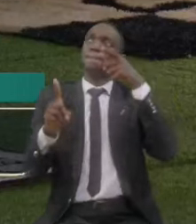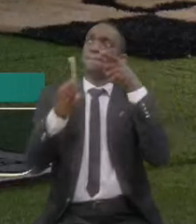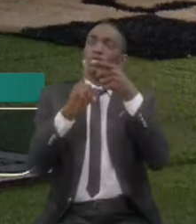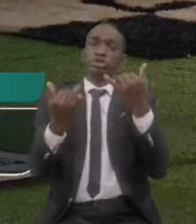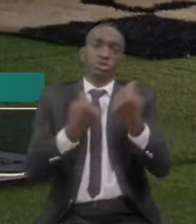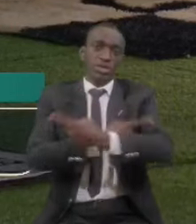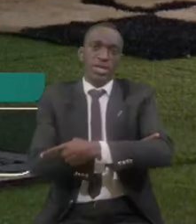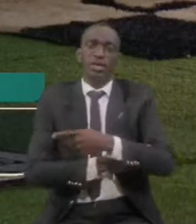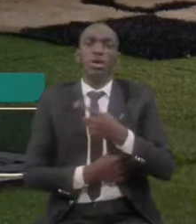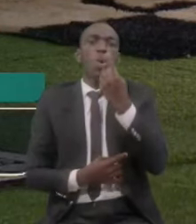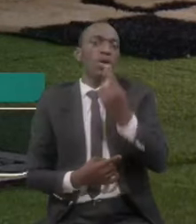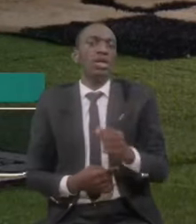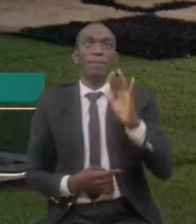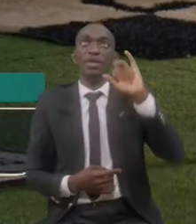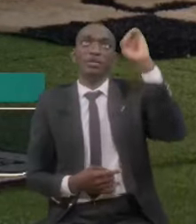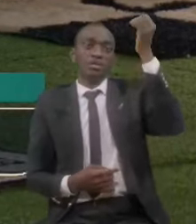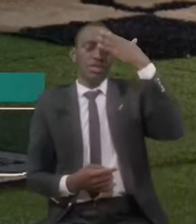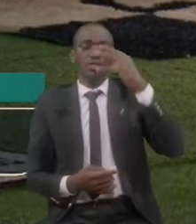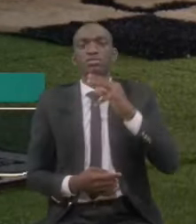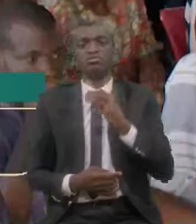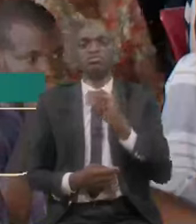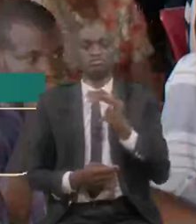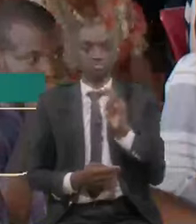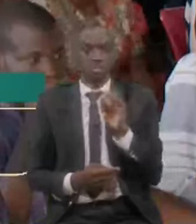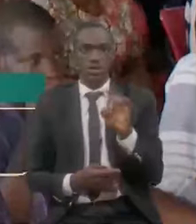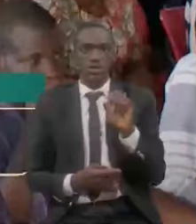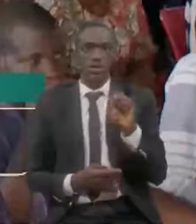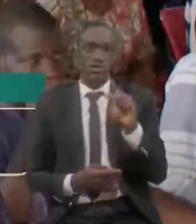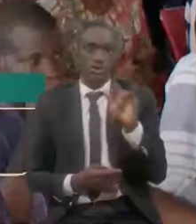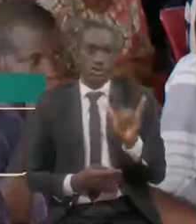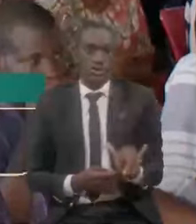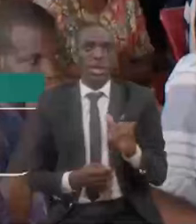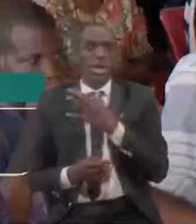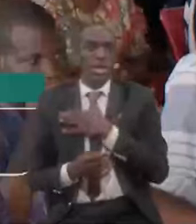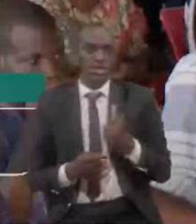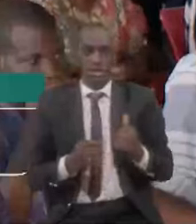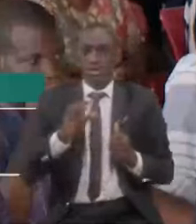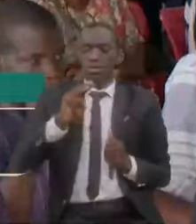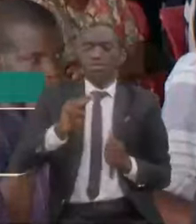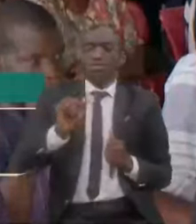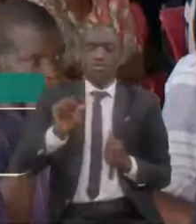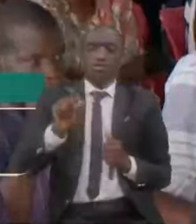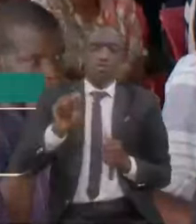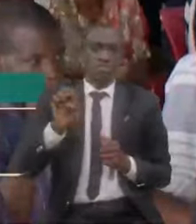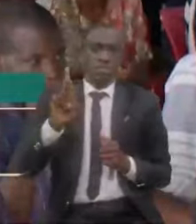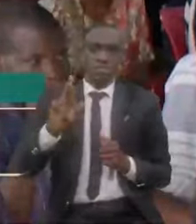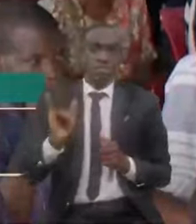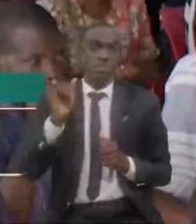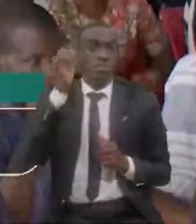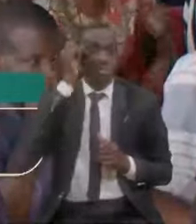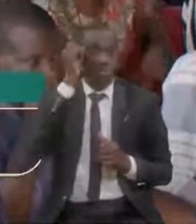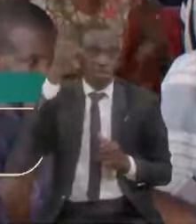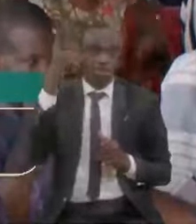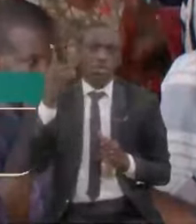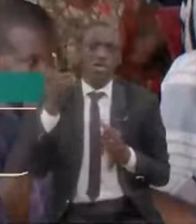Tout ce qu'il devait faire comme un athlète, c'est avoir la maîtrise sur